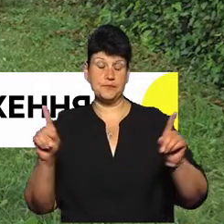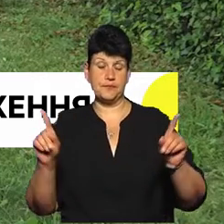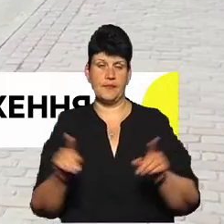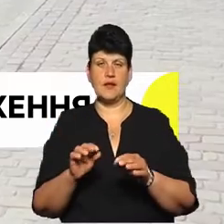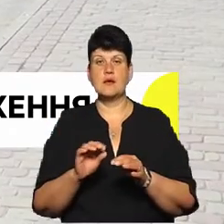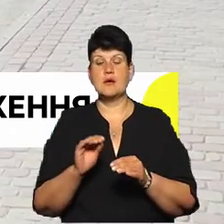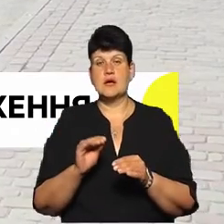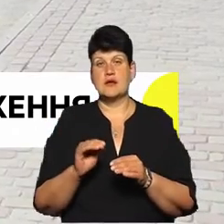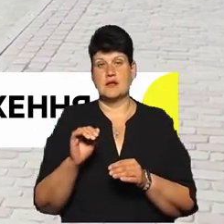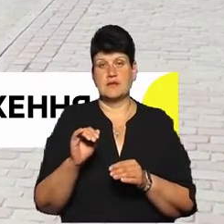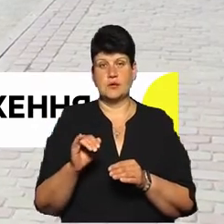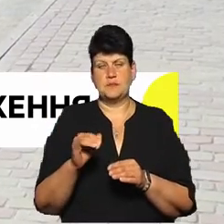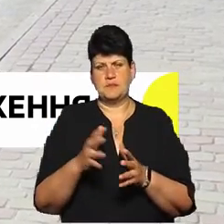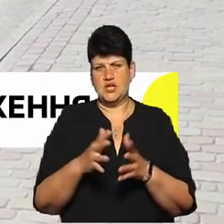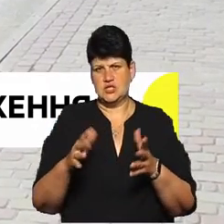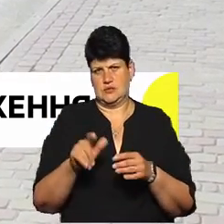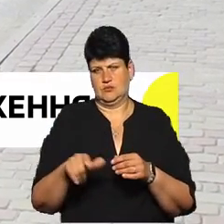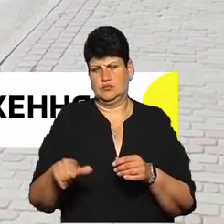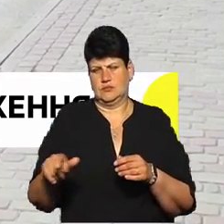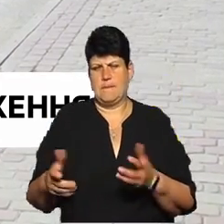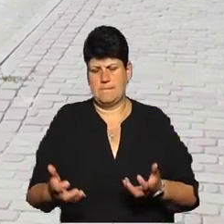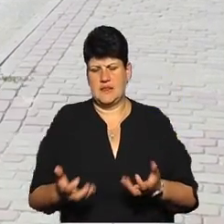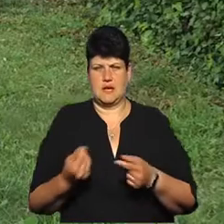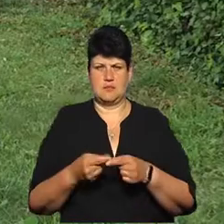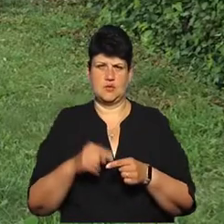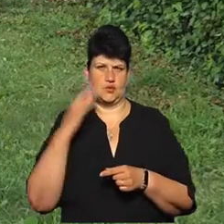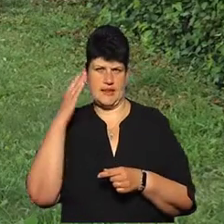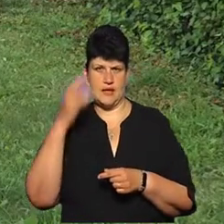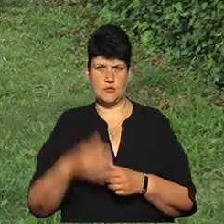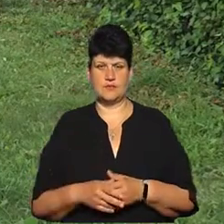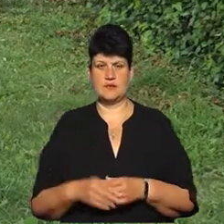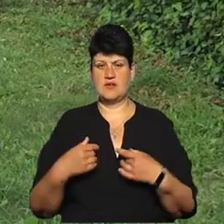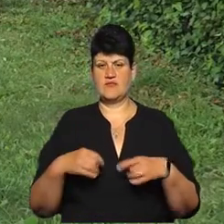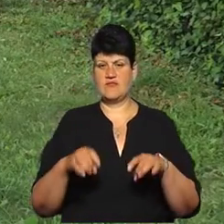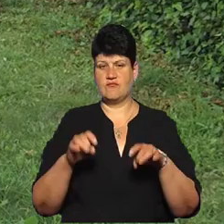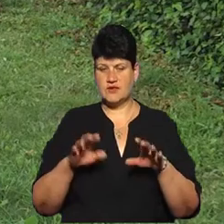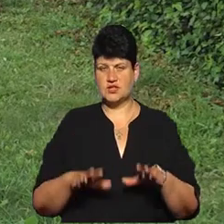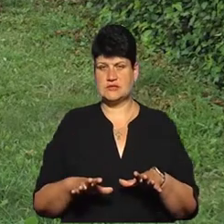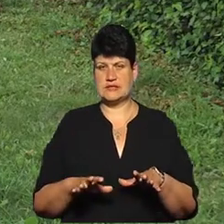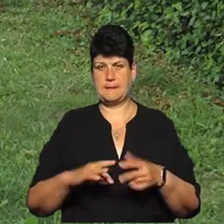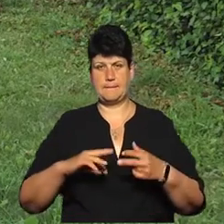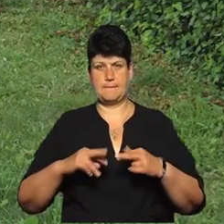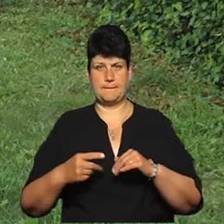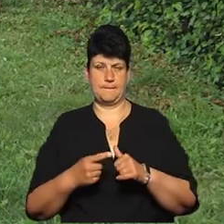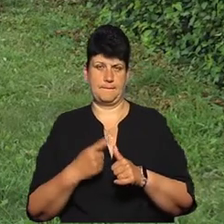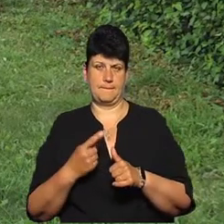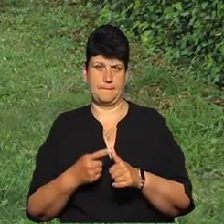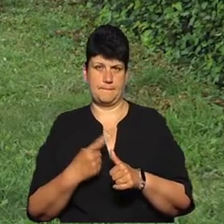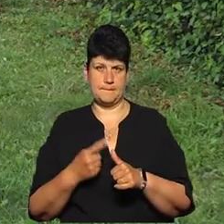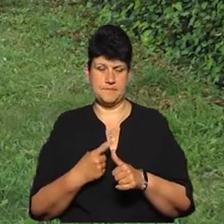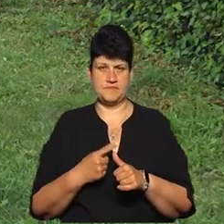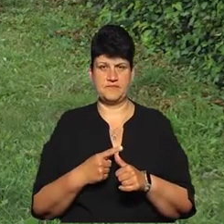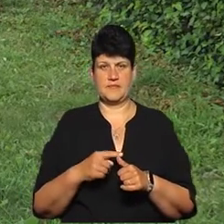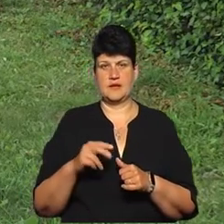Романа Островського, більшість місцевих жителів підтримали цю ідею. Вирішили все ж таки перейменувати просто у родину